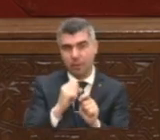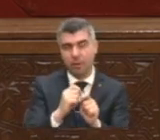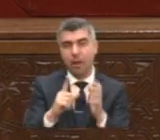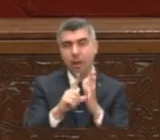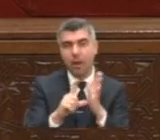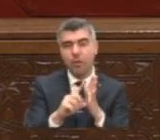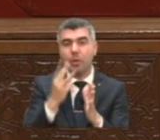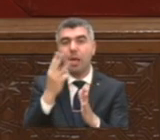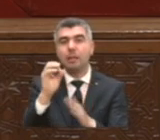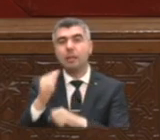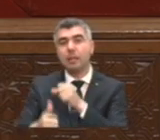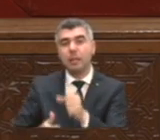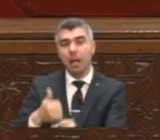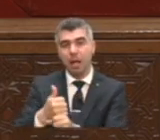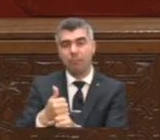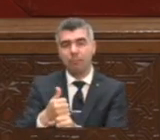عنده 30 سنة.